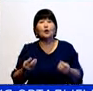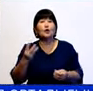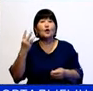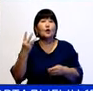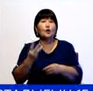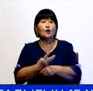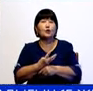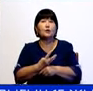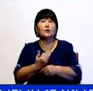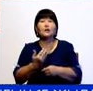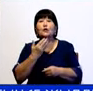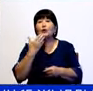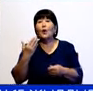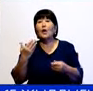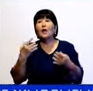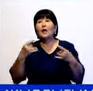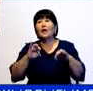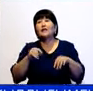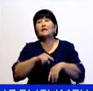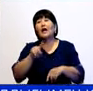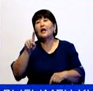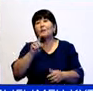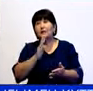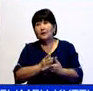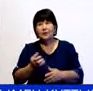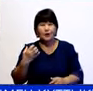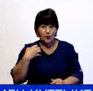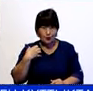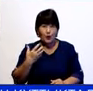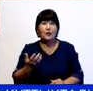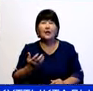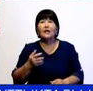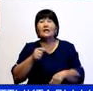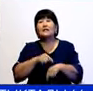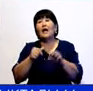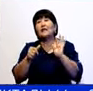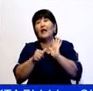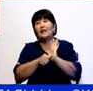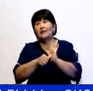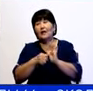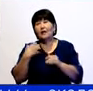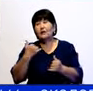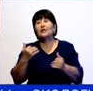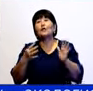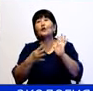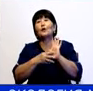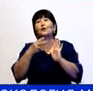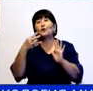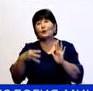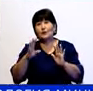мезгілме соң хабарды көрем. Сағат 1-де береді, Қызылорда сағат 6-да береді, сосын 9:30-да